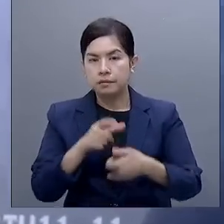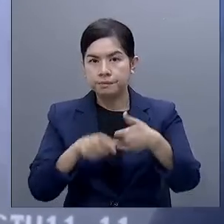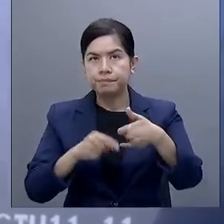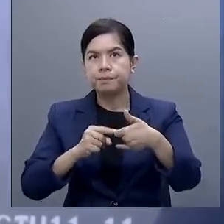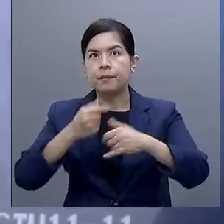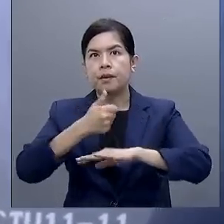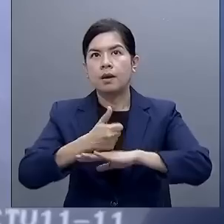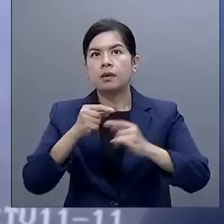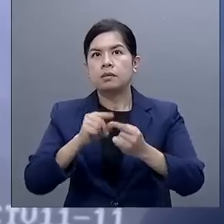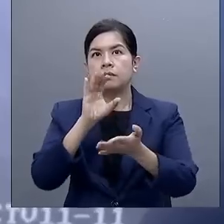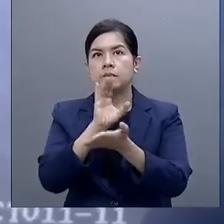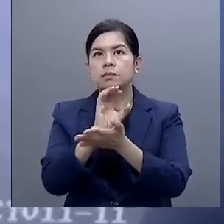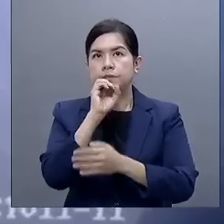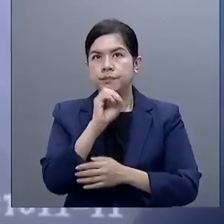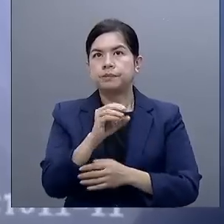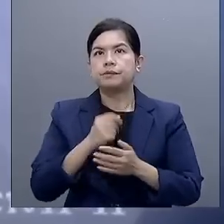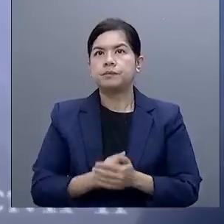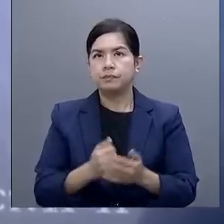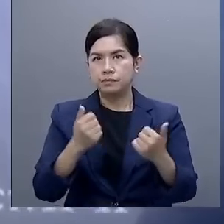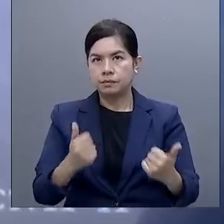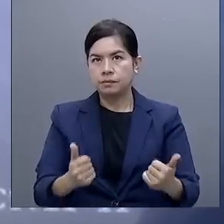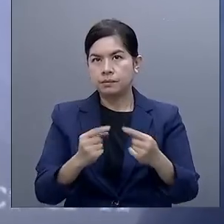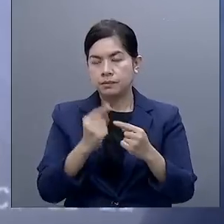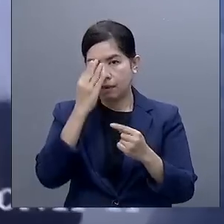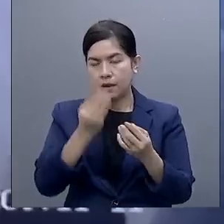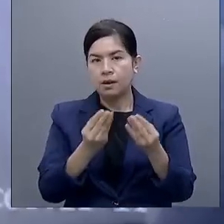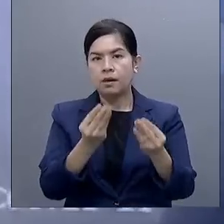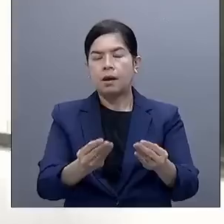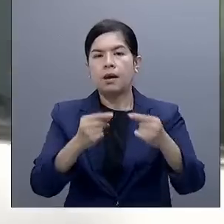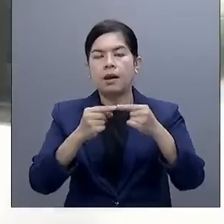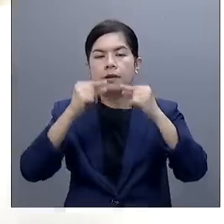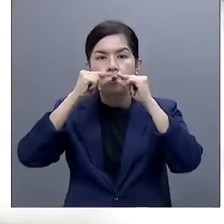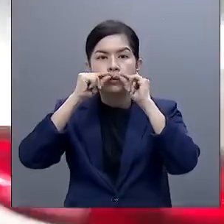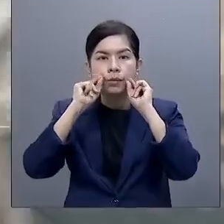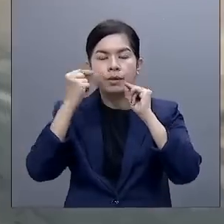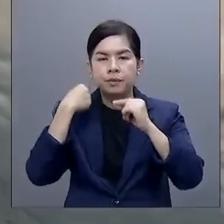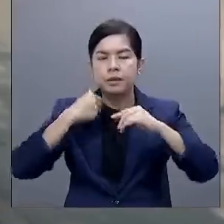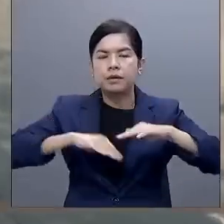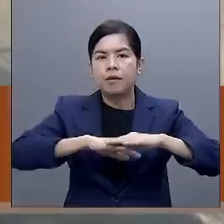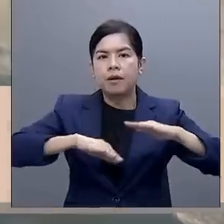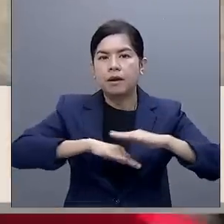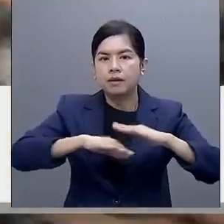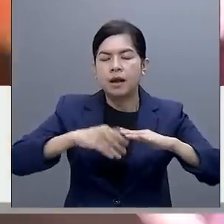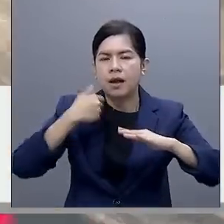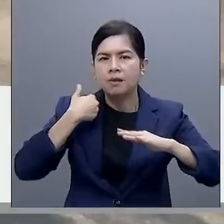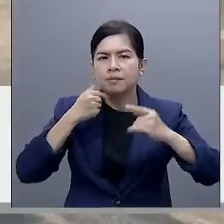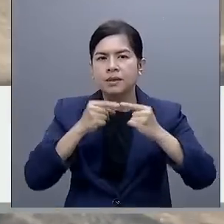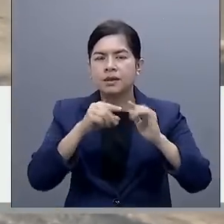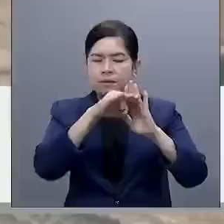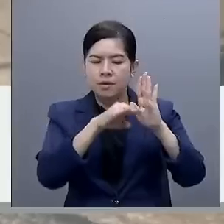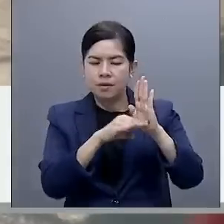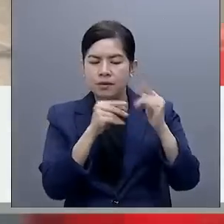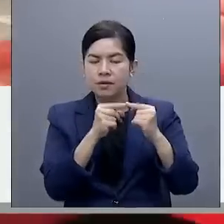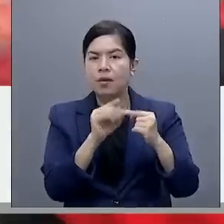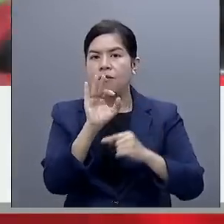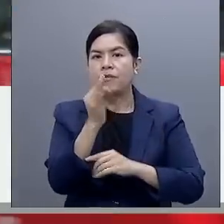ครับขณะนี้นะครับยินยอมที่จะให้นายชูวิทย์นั้นนำหลักฐานตามที่ระบุไว้บนโพสต์ Facebook นะครับให้มามอบให้กับกองบัญชา